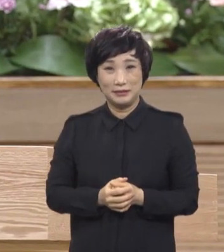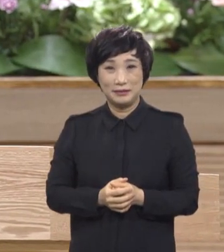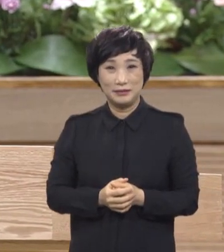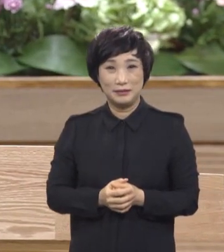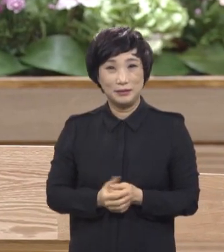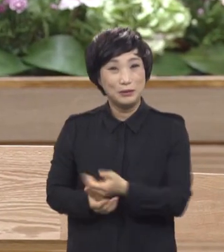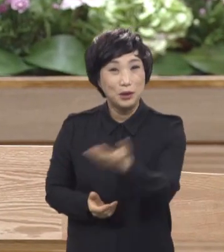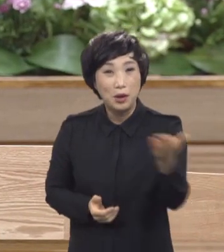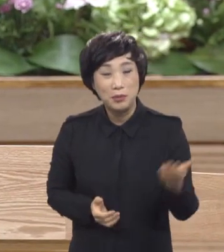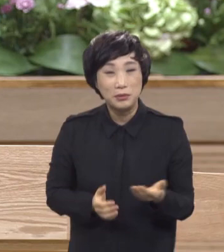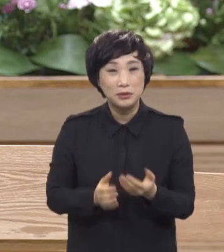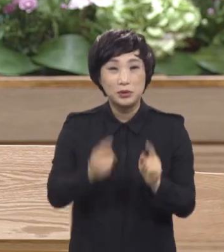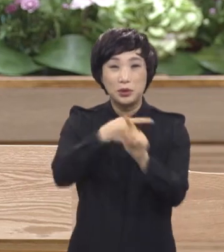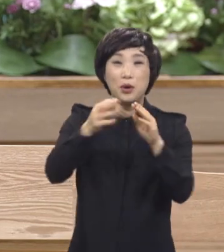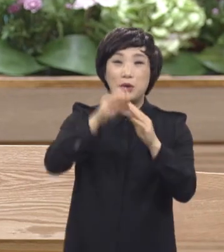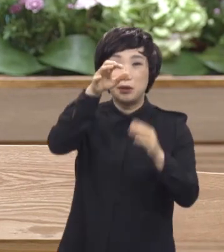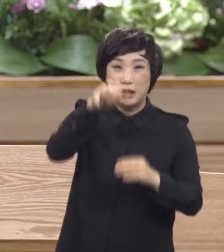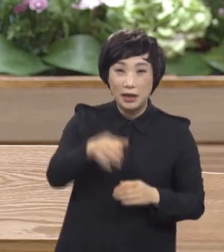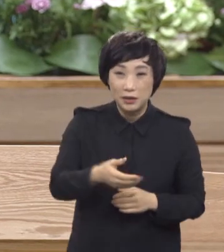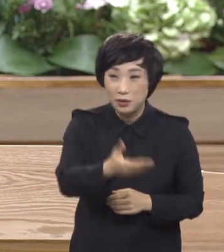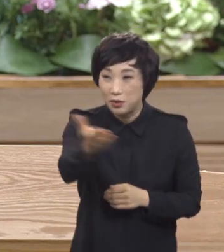여러분은 교회 안에서